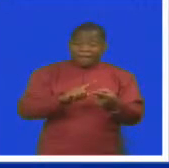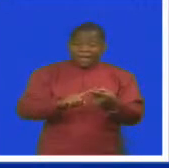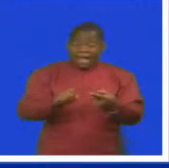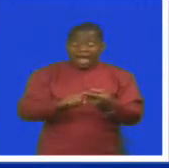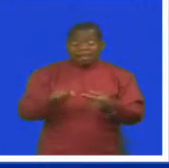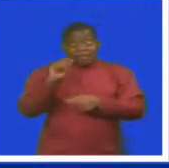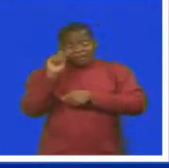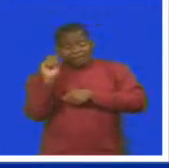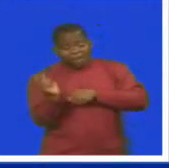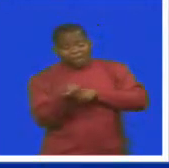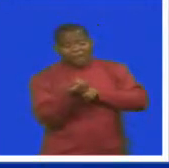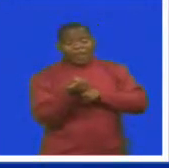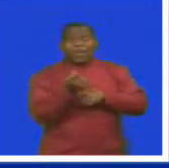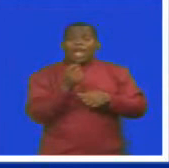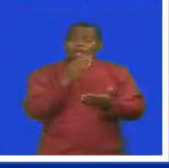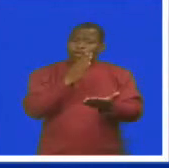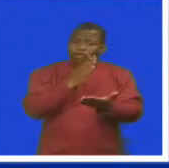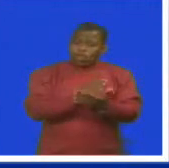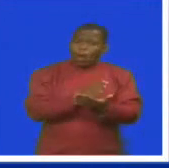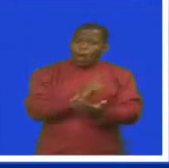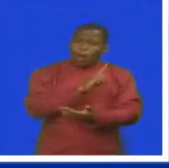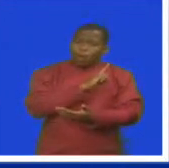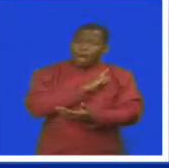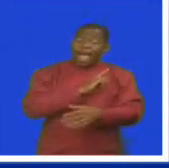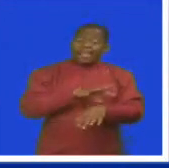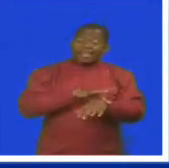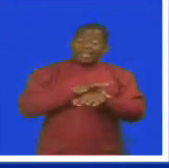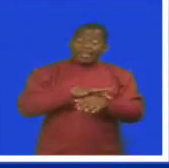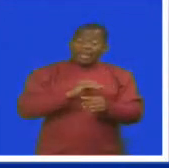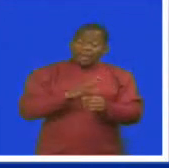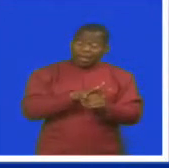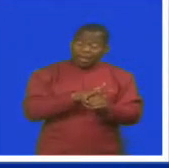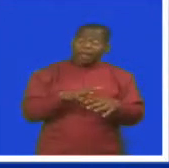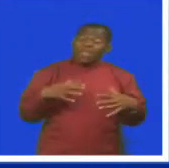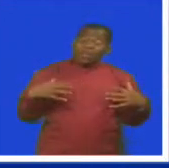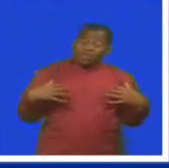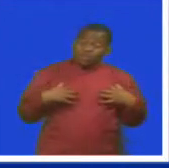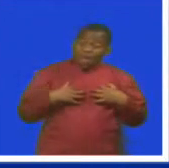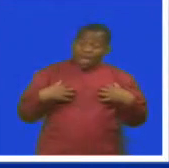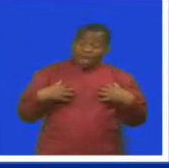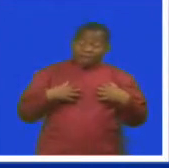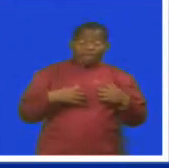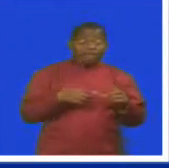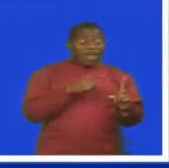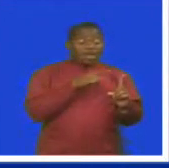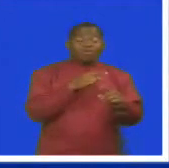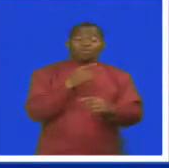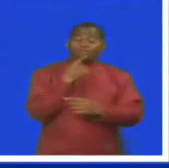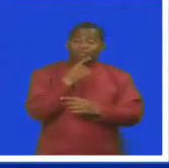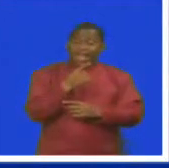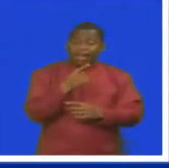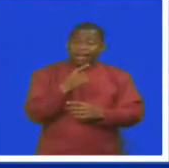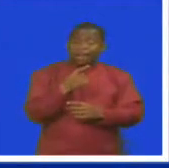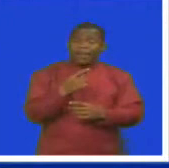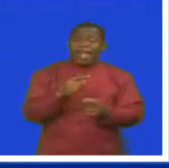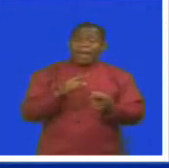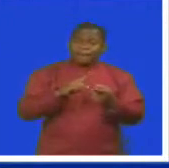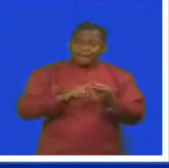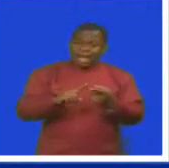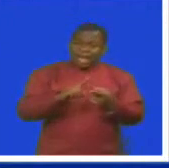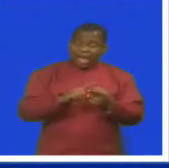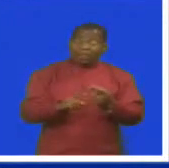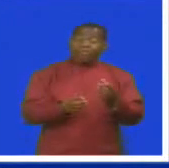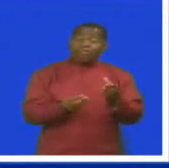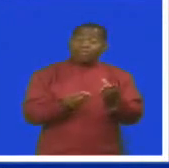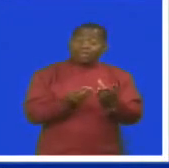COVID-19. Mtanga utsi milalo le tau kubega kwa manje, I milalo ye business league. Kuteke kufige inyanga ya pimbitwa ane mnyage